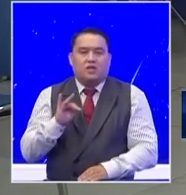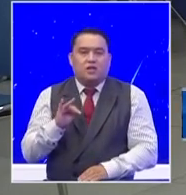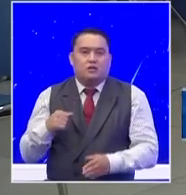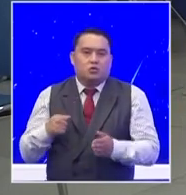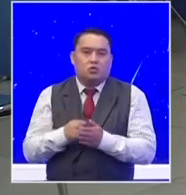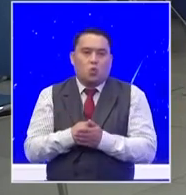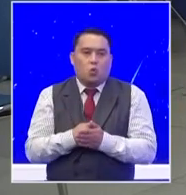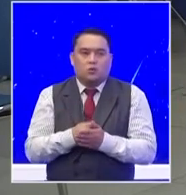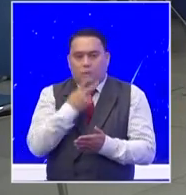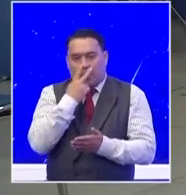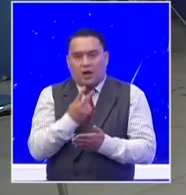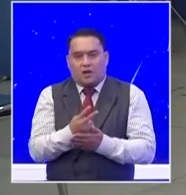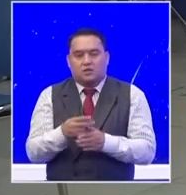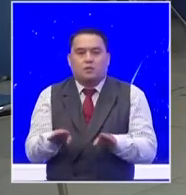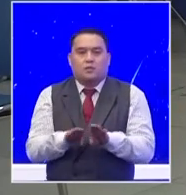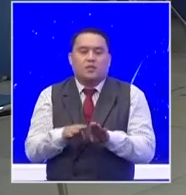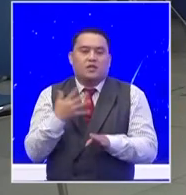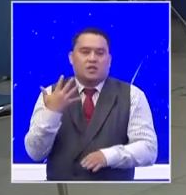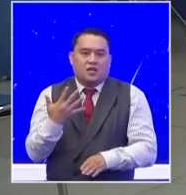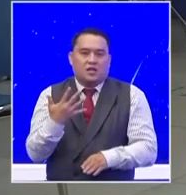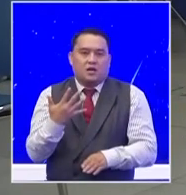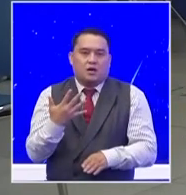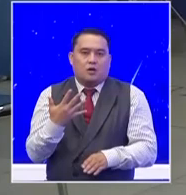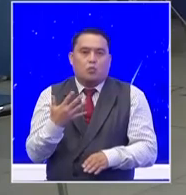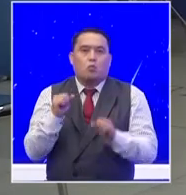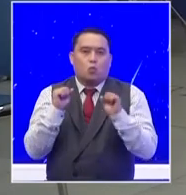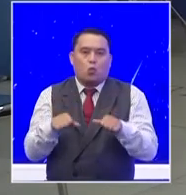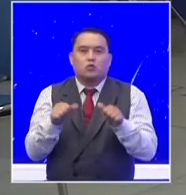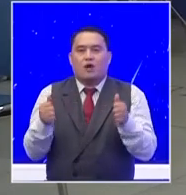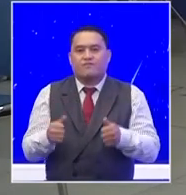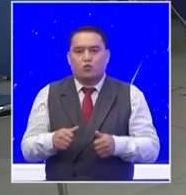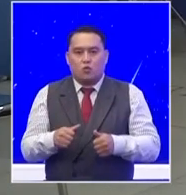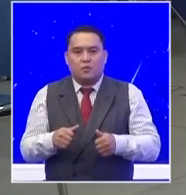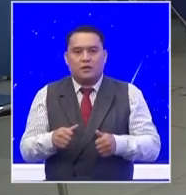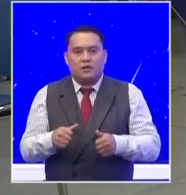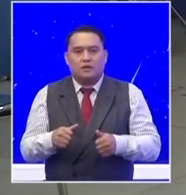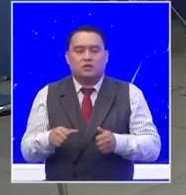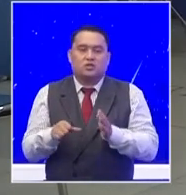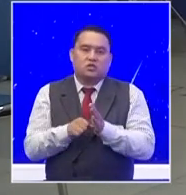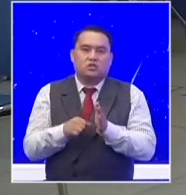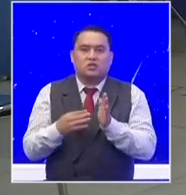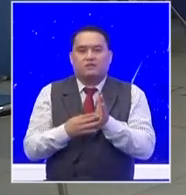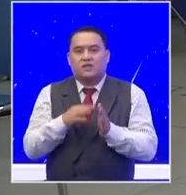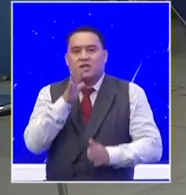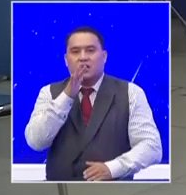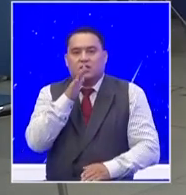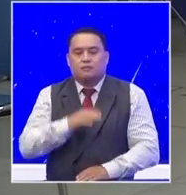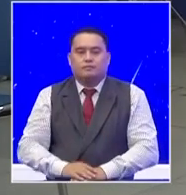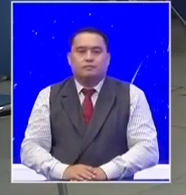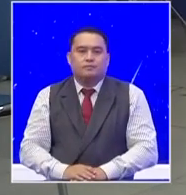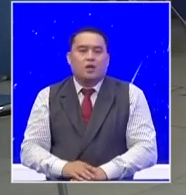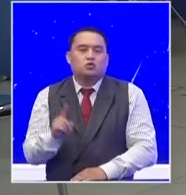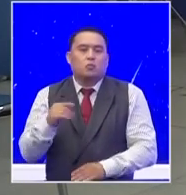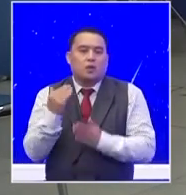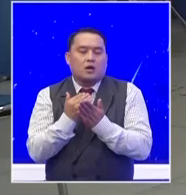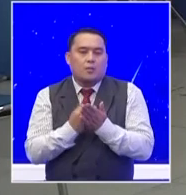достичь оценочного показателя равному 5. После этого они могут оформить заем от 6 до 9 лет. Преимущество